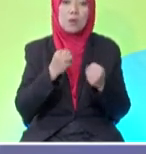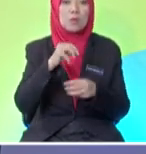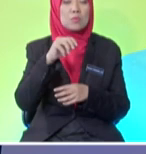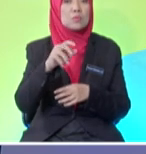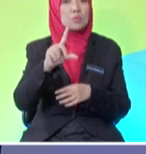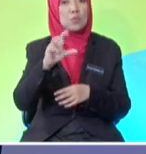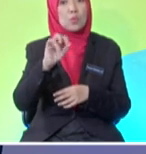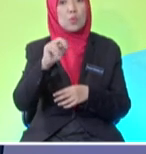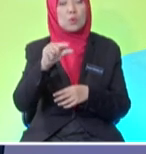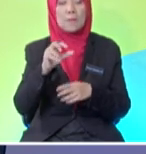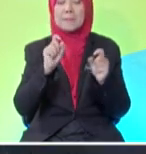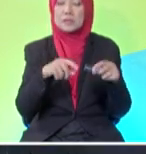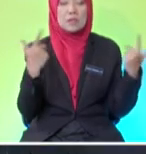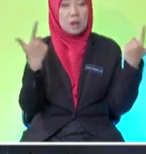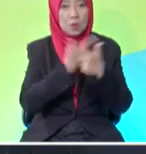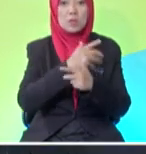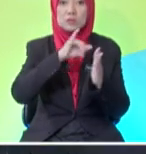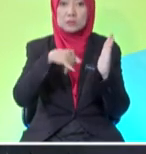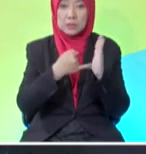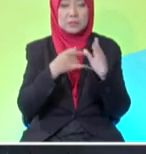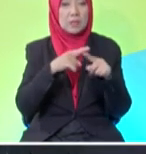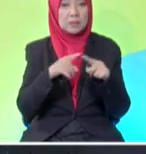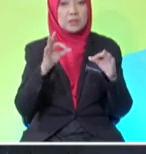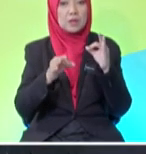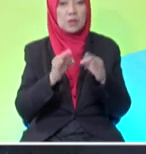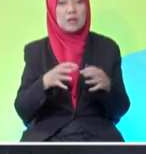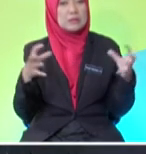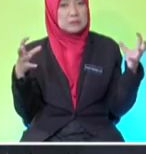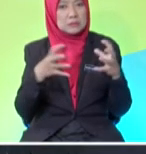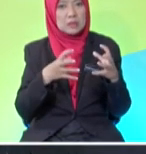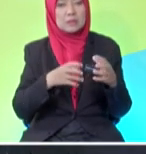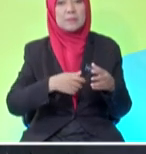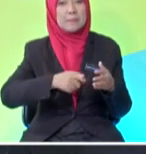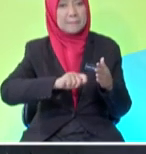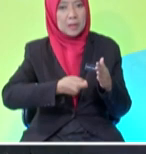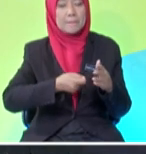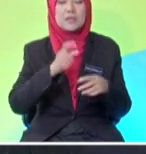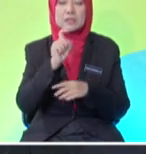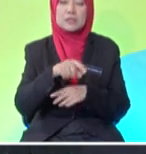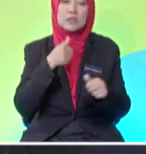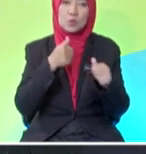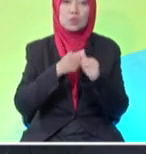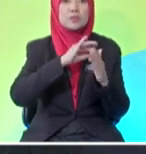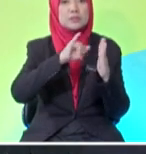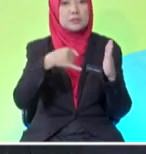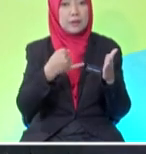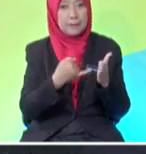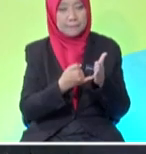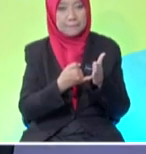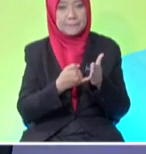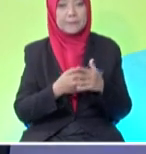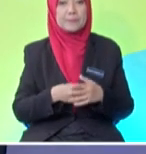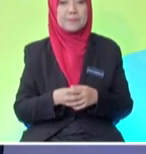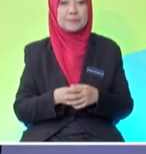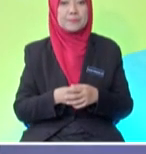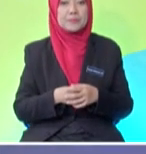menyikut ada pustingan jam jadi karena tahu arah pusingan yang betul ataupun menunggak seterusnya